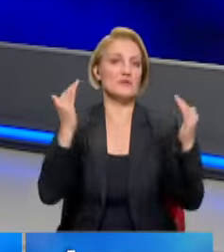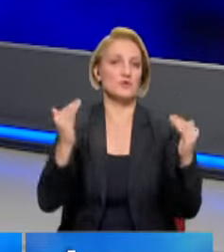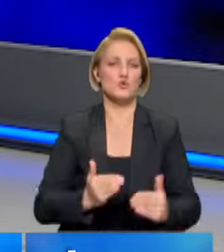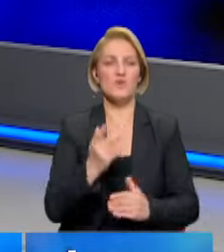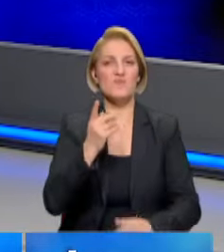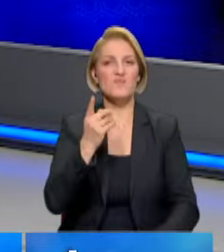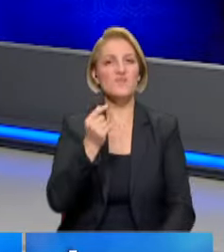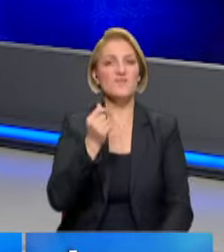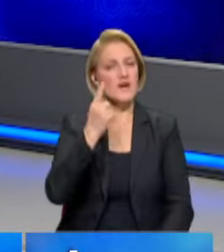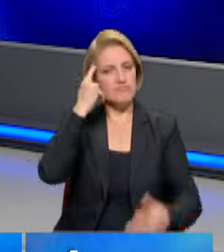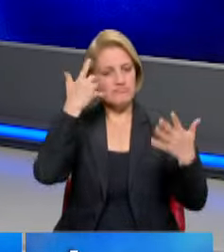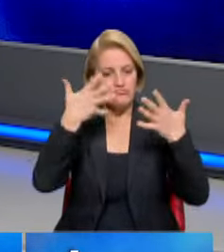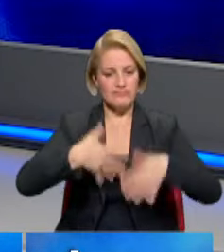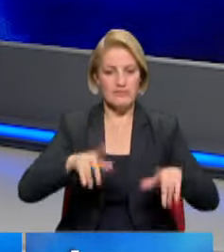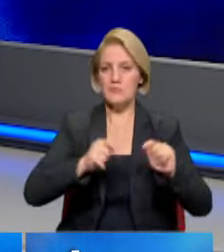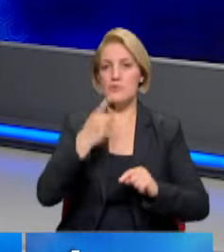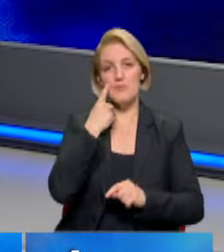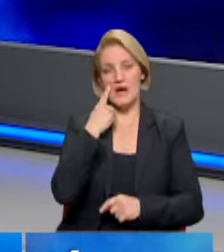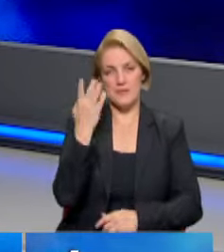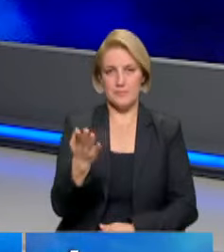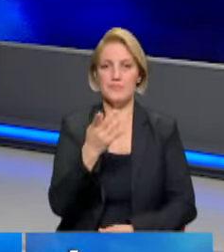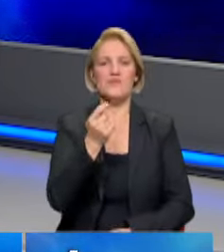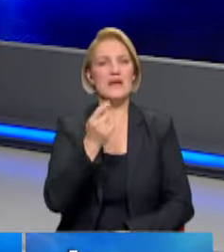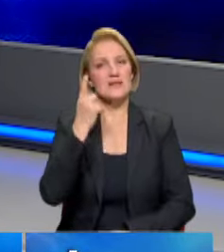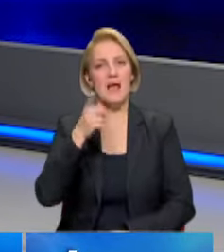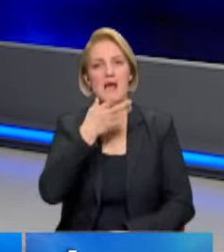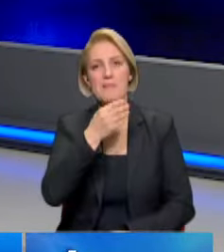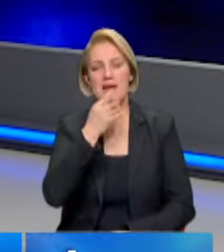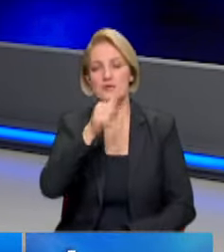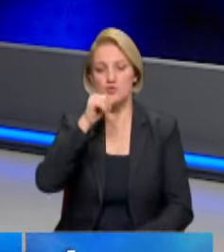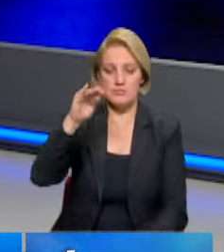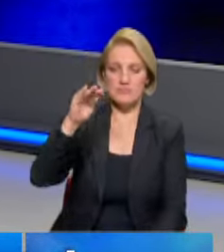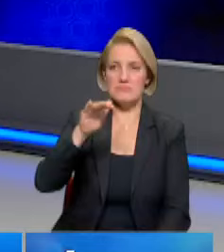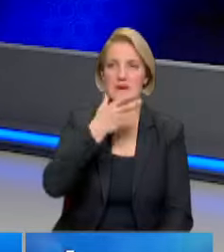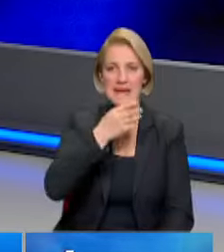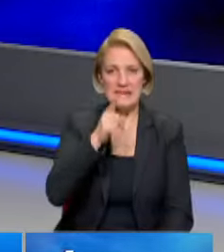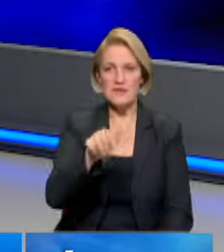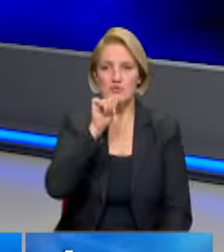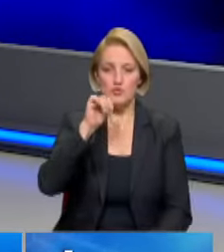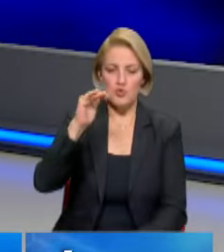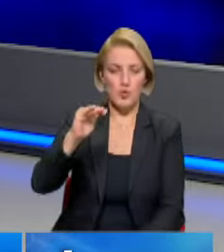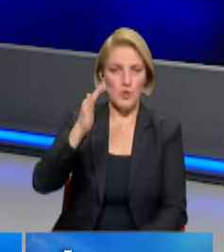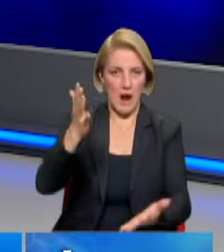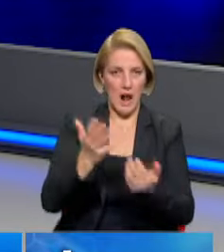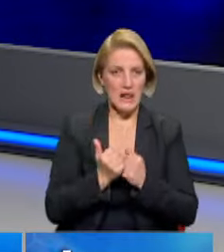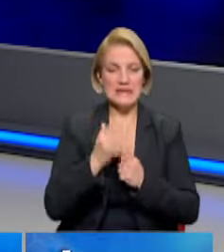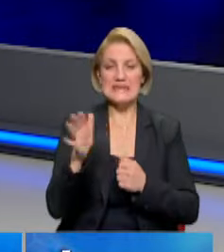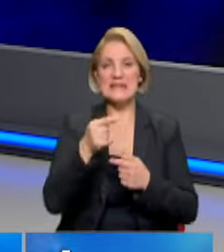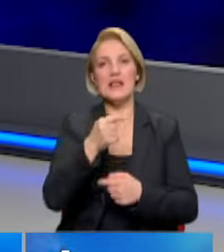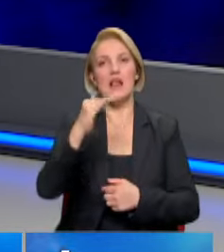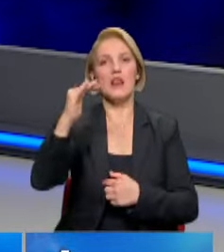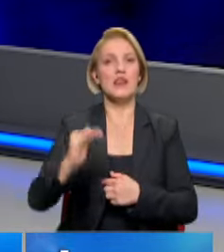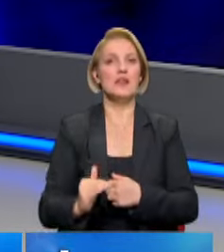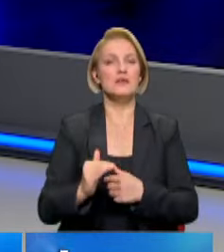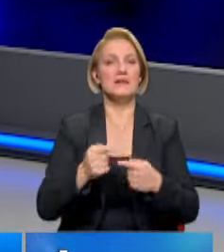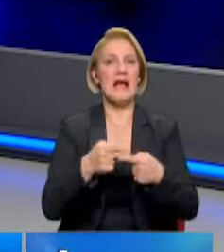Fiyat hafızası yapıyoruz biliyorsunuz ilk bakışta. Fiyat hafızasında emekli damacana su, emeklinin damacana suyu bile nasıl eksilmiş ona